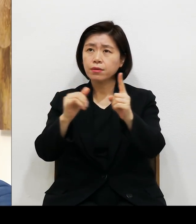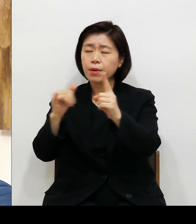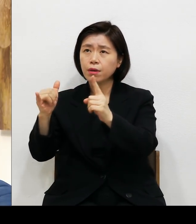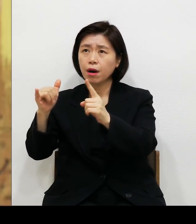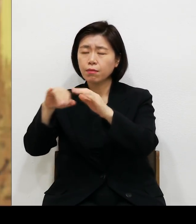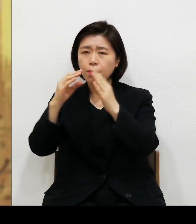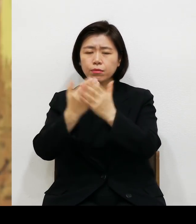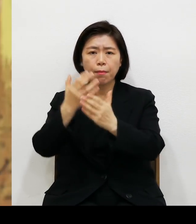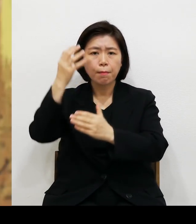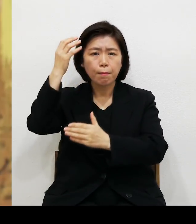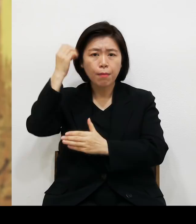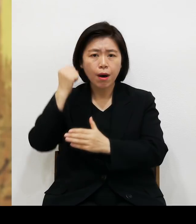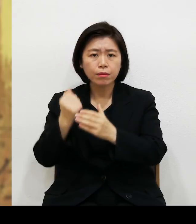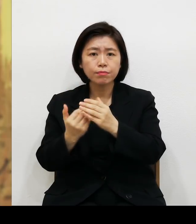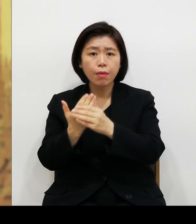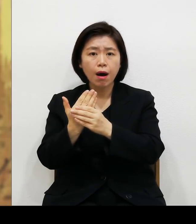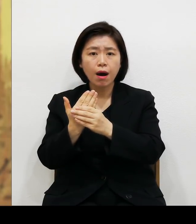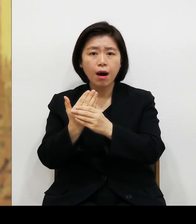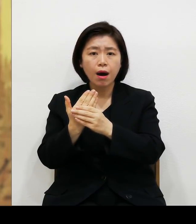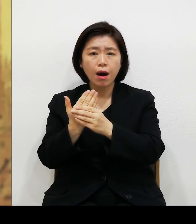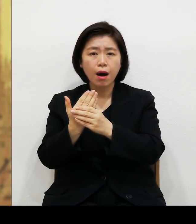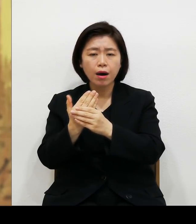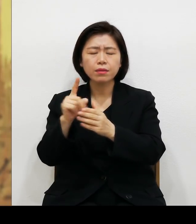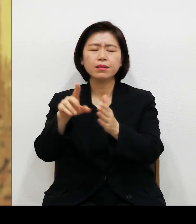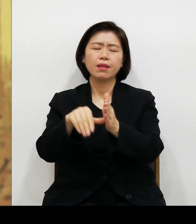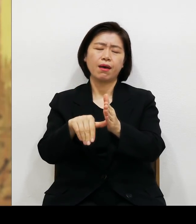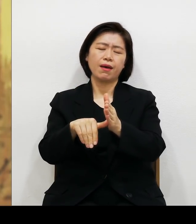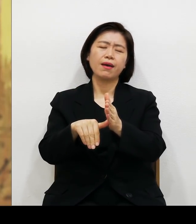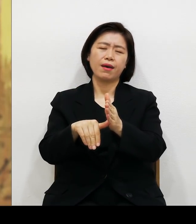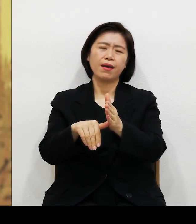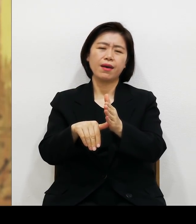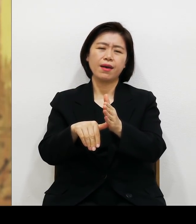그렇죠. 그때 알았어요, 그때.